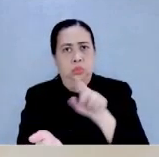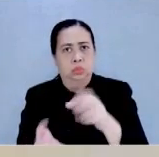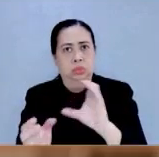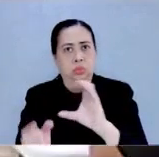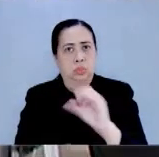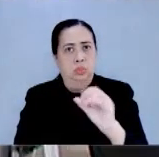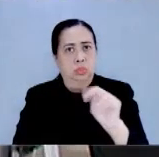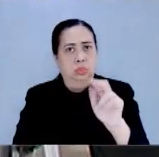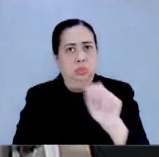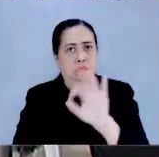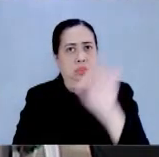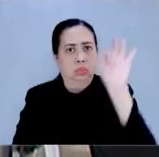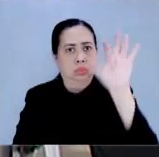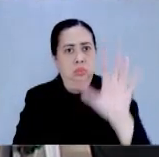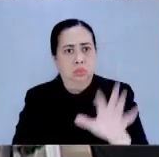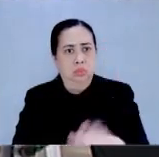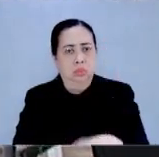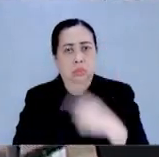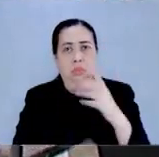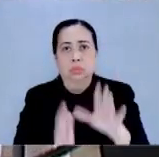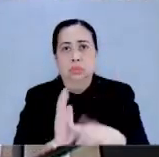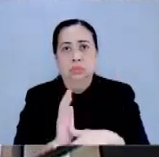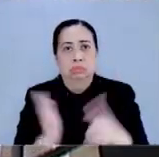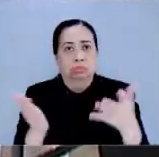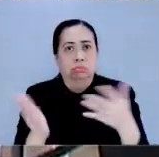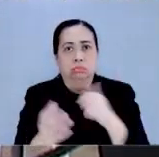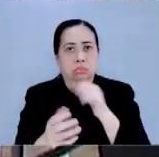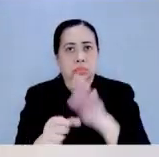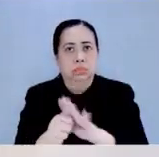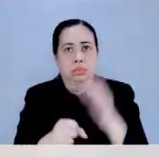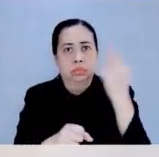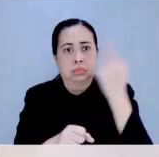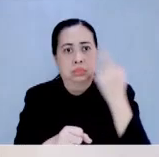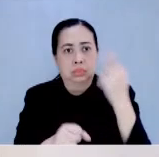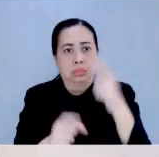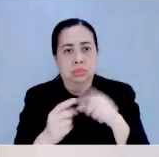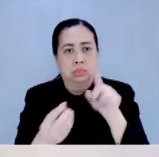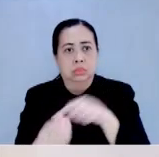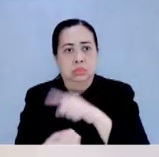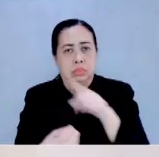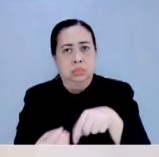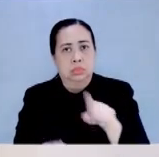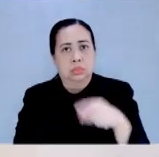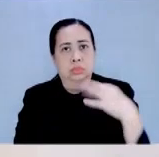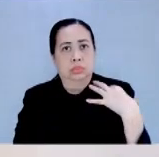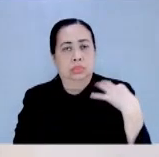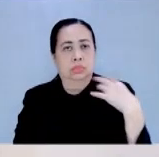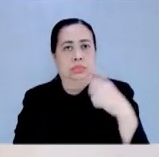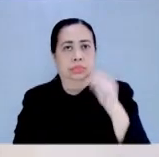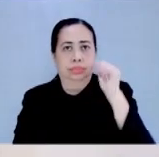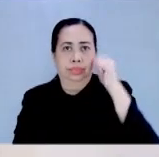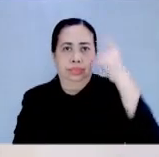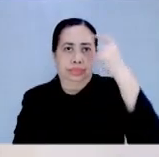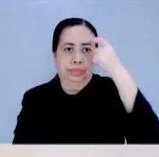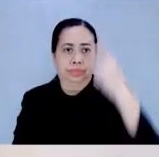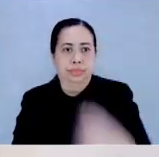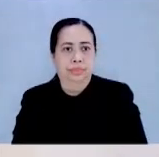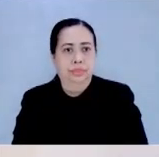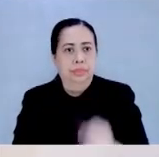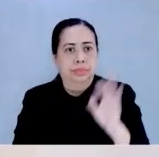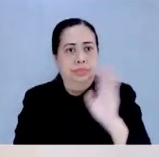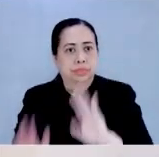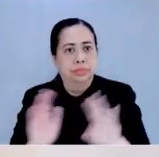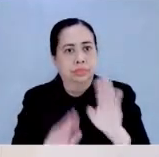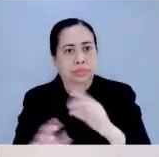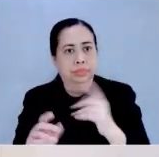ng pastor. Para sa COMELEC, hindi ito sapat na basehan para kansilahin ang kandidatura ni Quiboloy. Kung ang problema lang naman